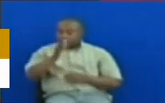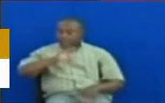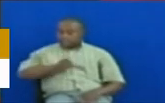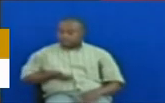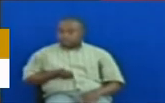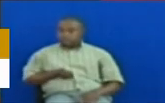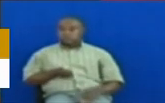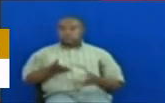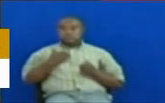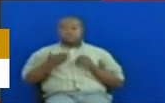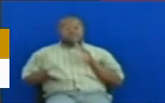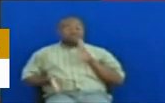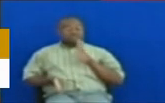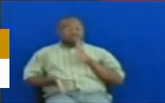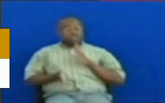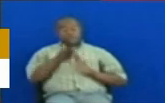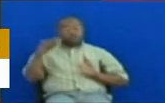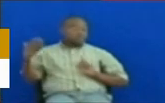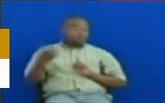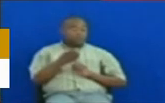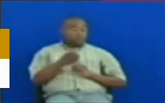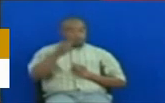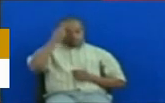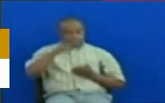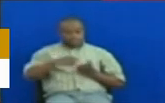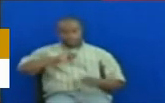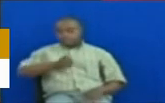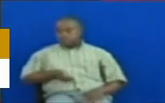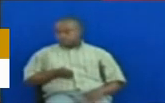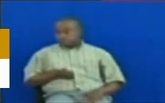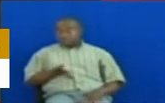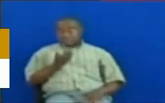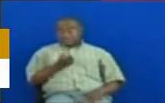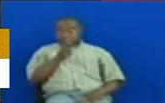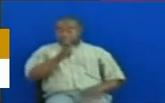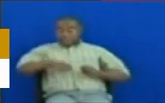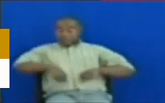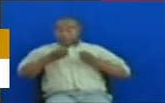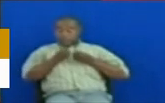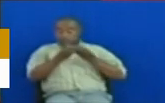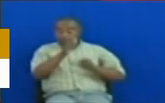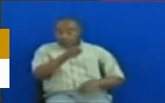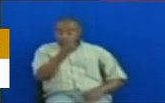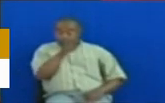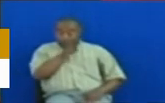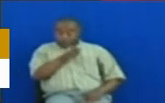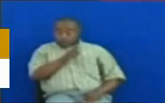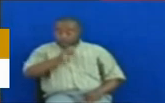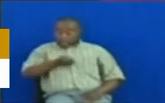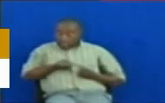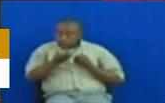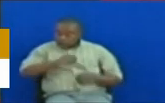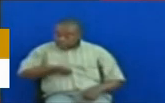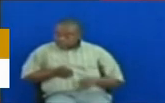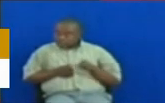chanzo cha mapato kikuu pekee cha sasa hivi ni leseni. Sasa tunampa mtu mmoja authority ya kusema unatoa leseni